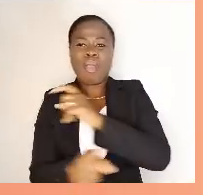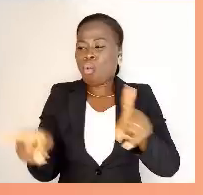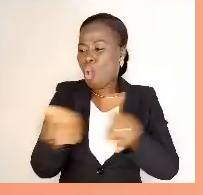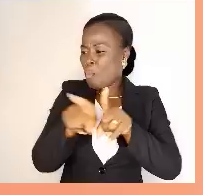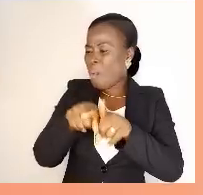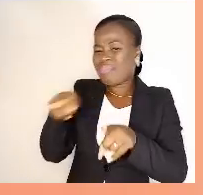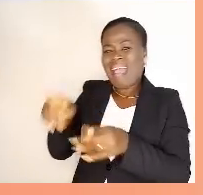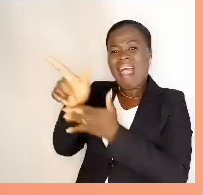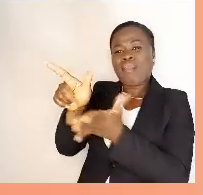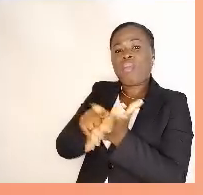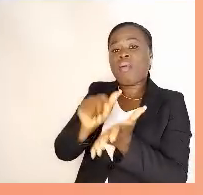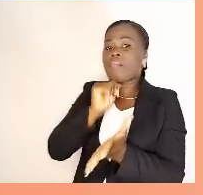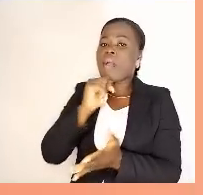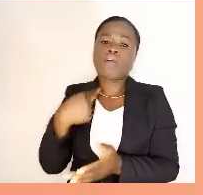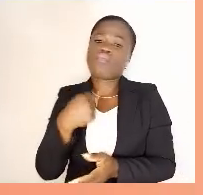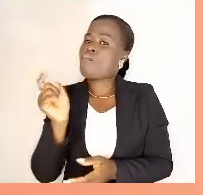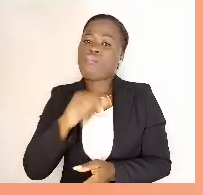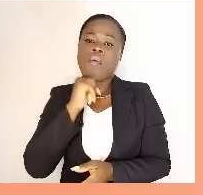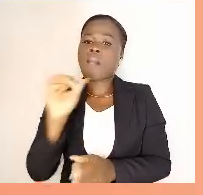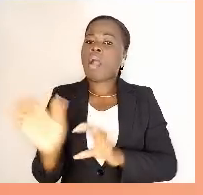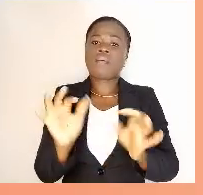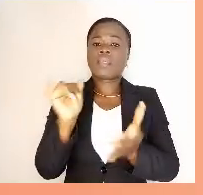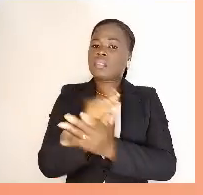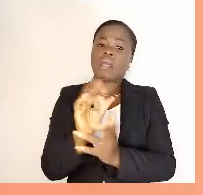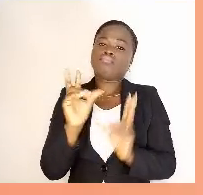pays comme un désert sans loi.